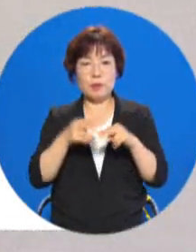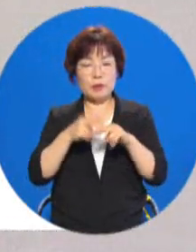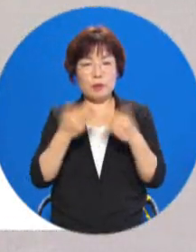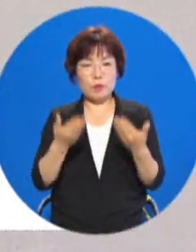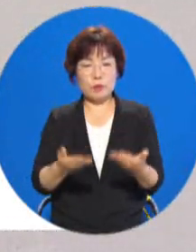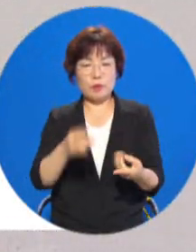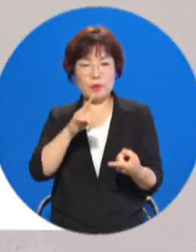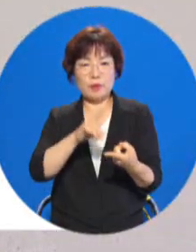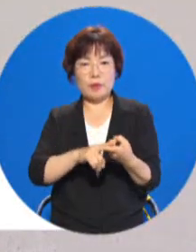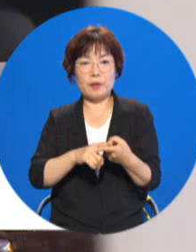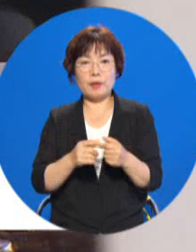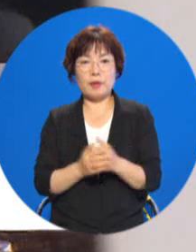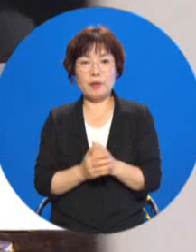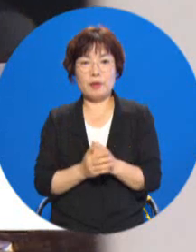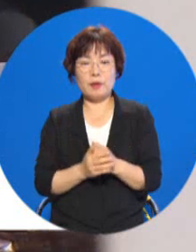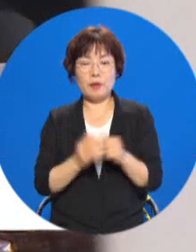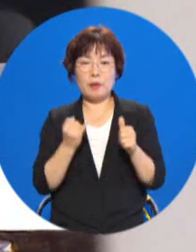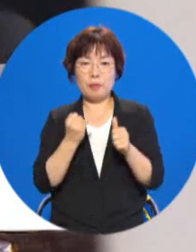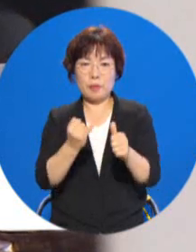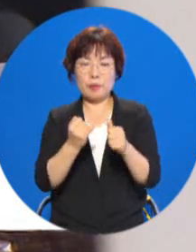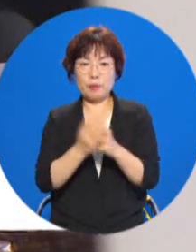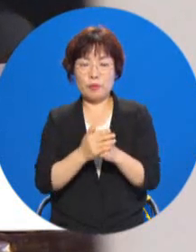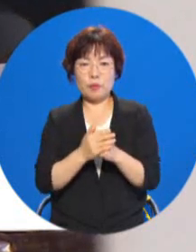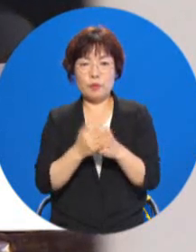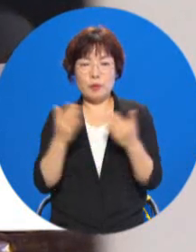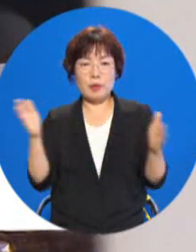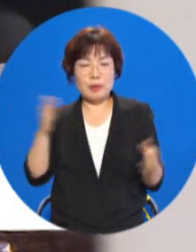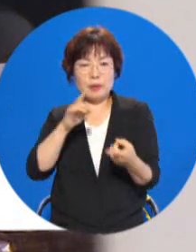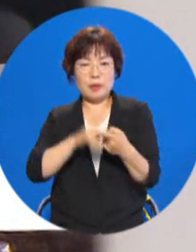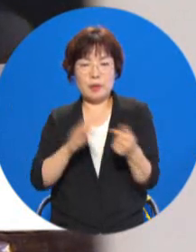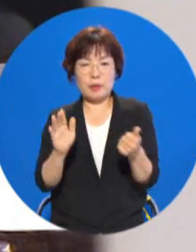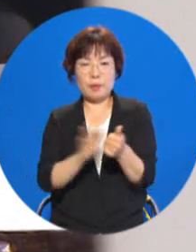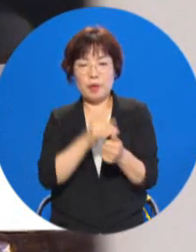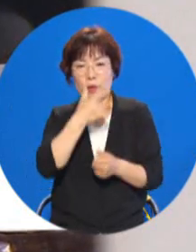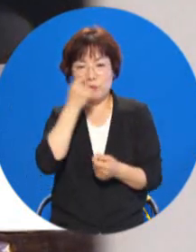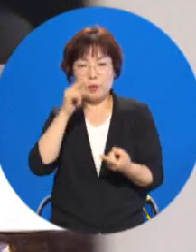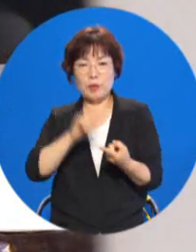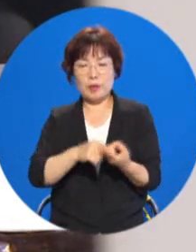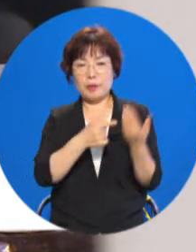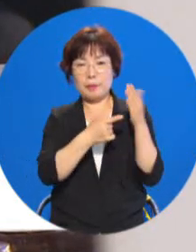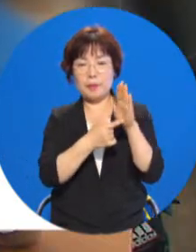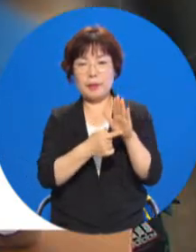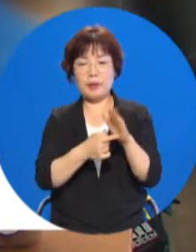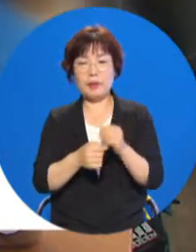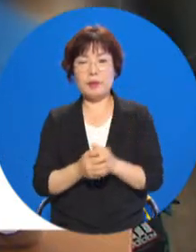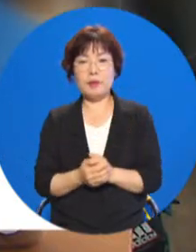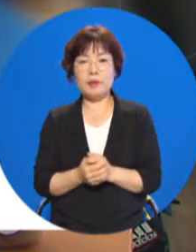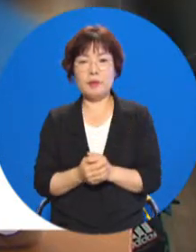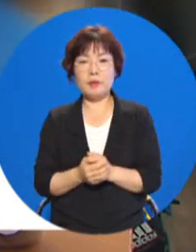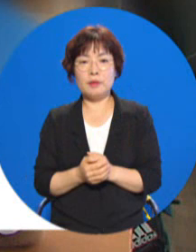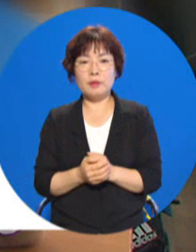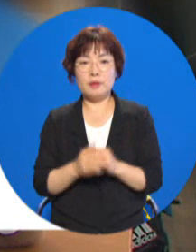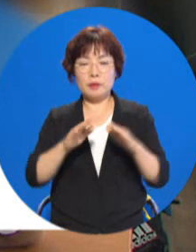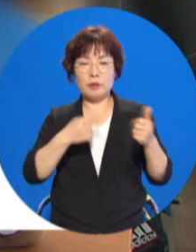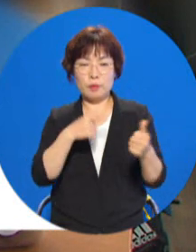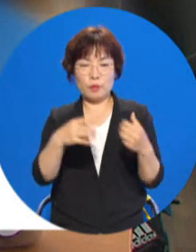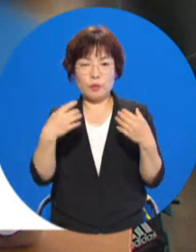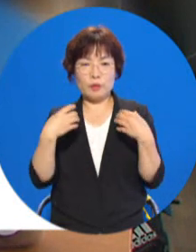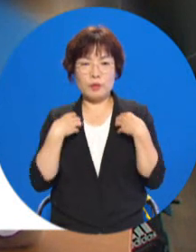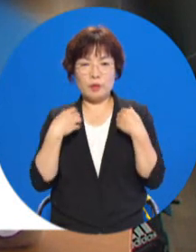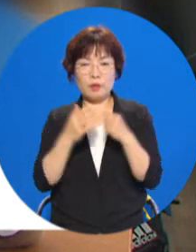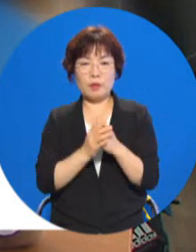재량휴업 시행 과정에서 맞벌이 부모나 학생 등에 대한 배려가 부족하다는 지적도 나오고 있습니다.